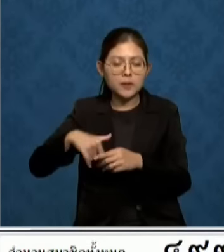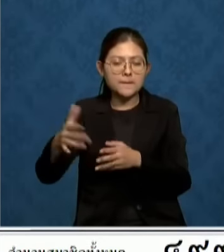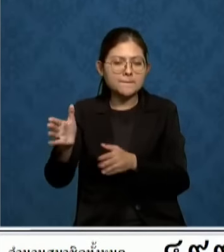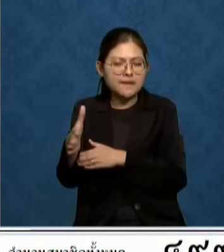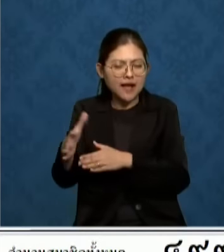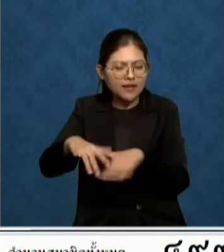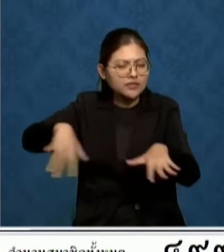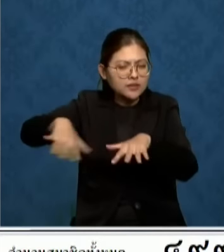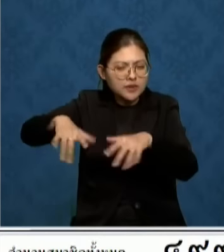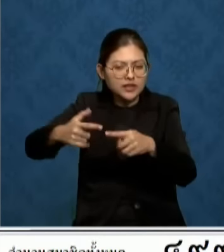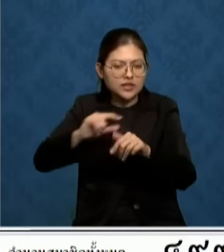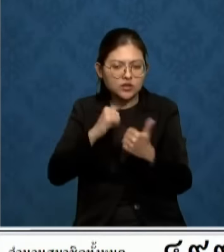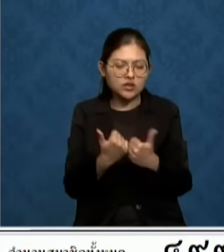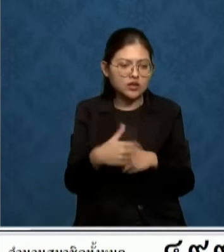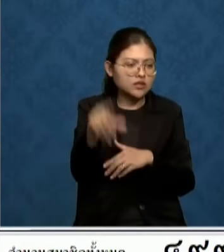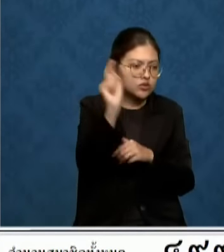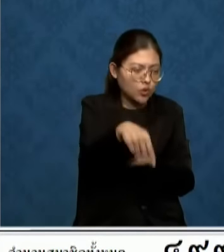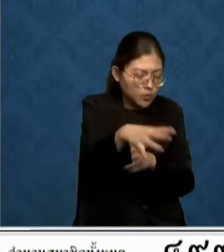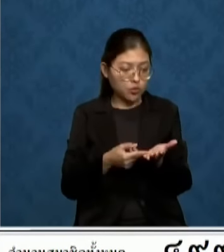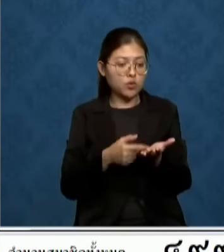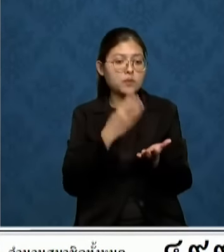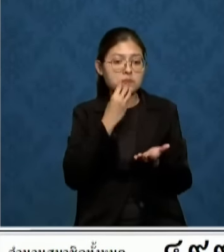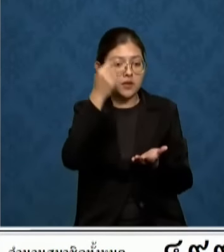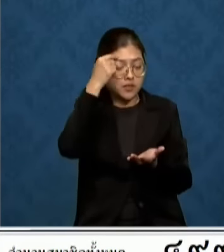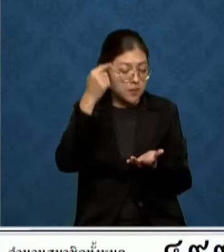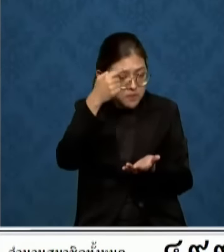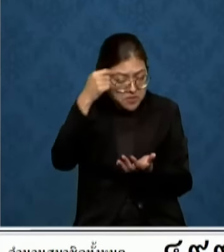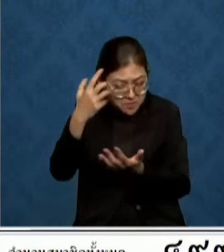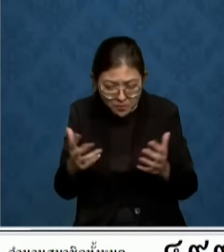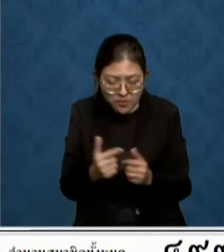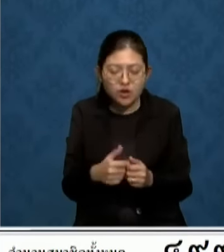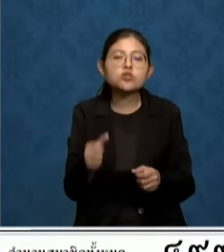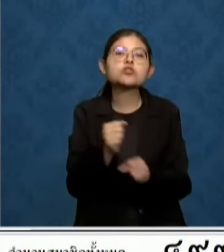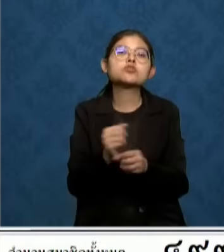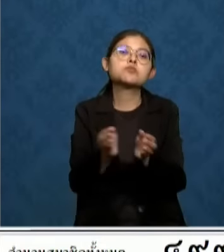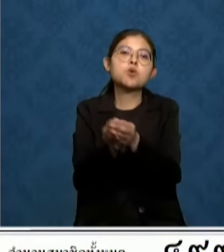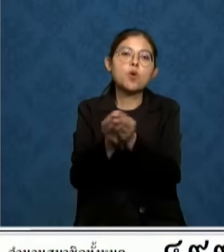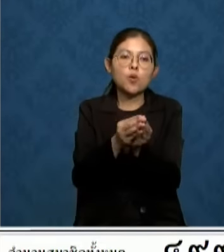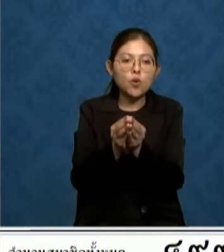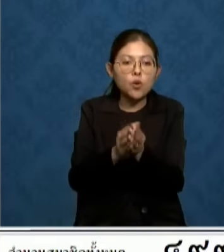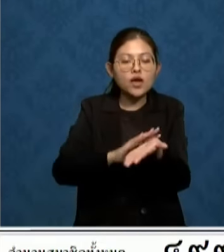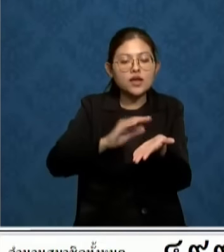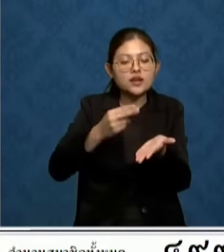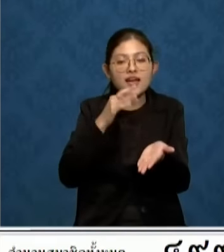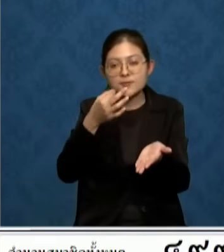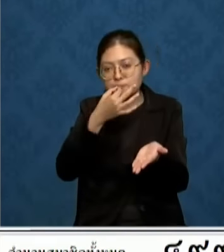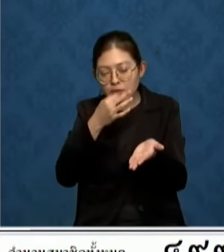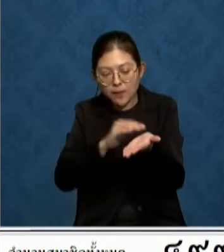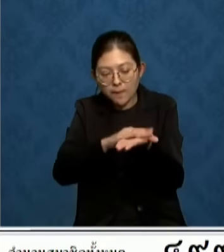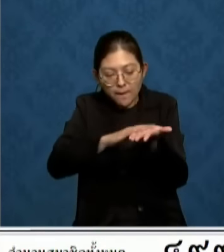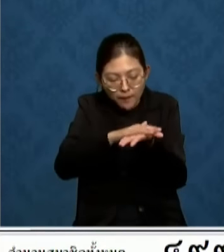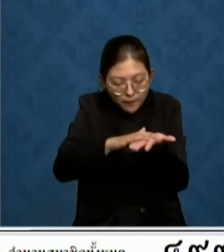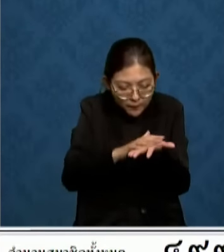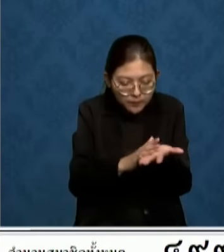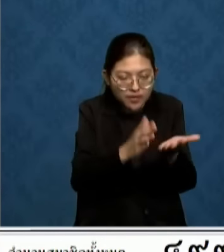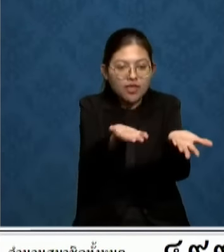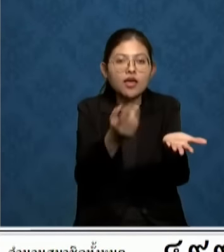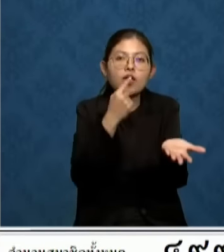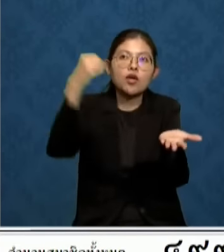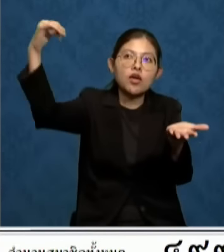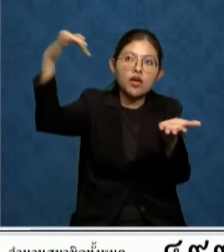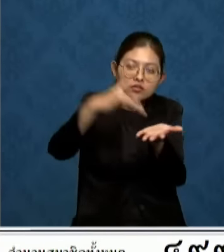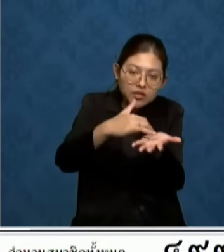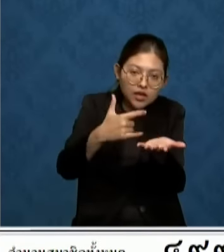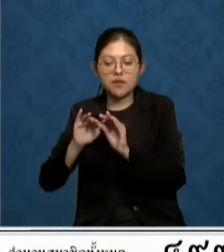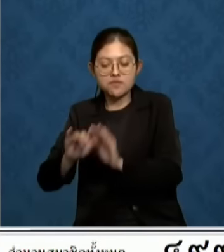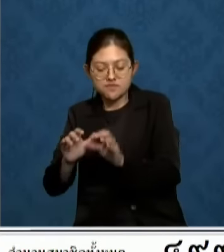ครับแต่ตอนนี้มันได้แต่ปลาหมอคางดำเขาก็ต้องทำกินครับทาเกลือตากแดดทำปลาร้าไม่ใช่เรื่องแปลกใหม่อะไร